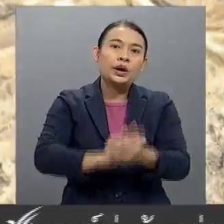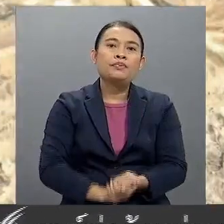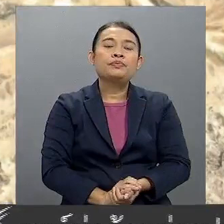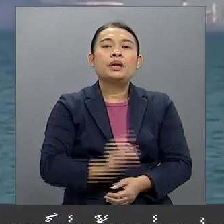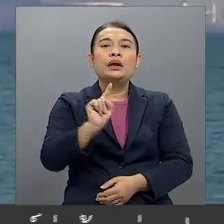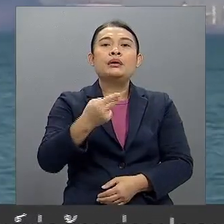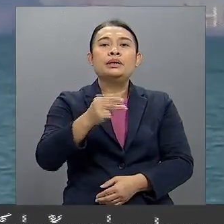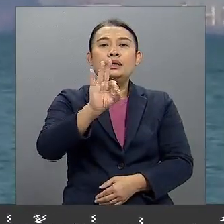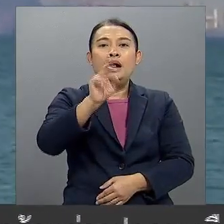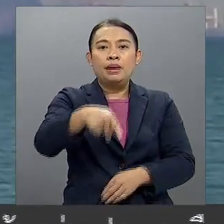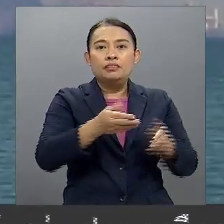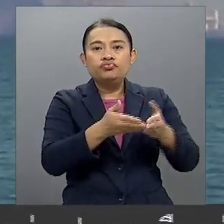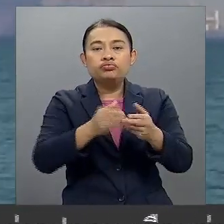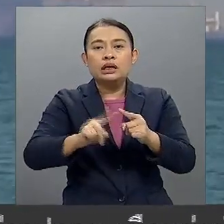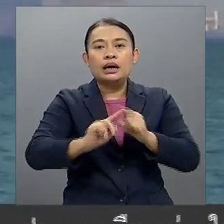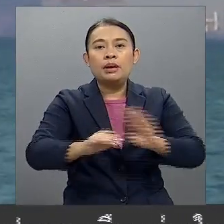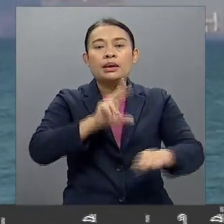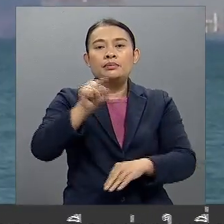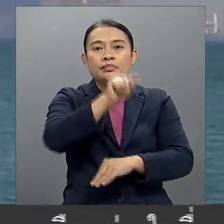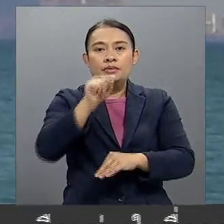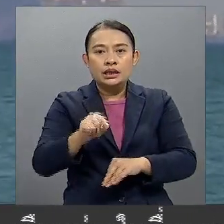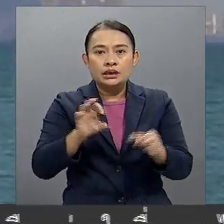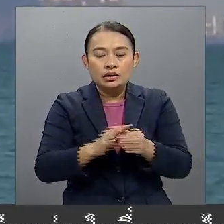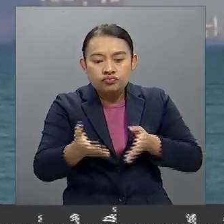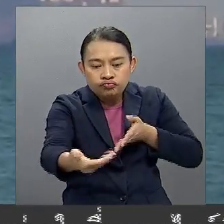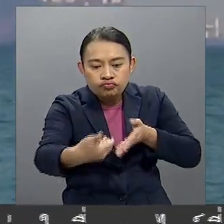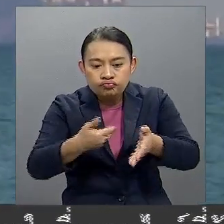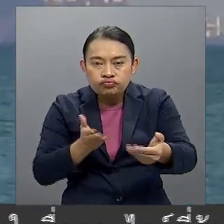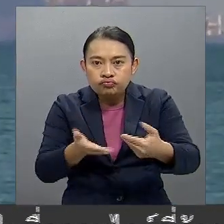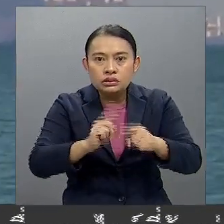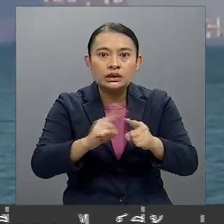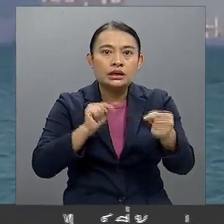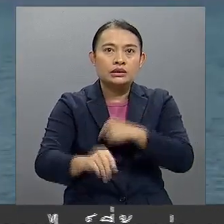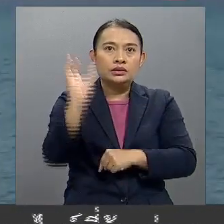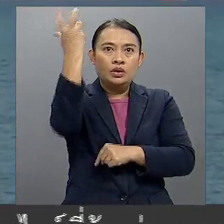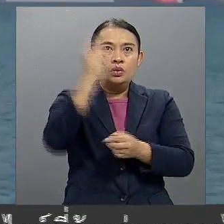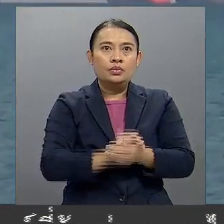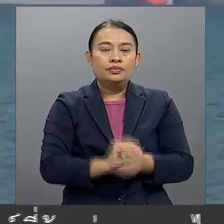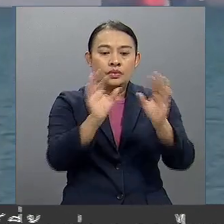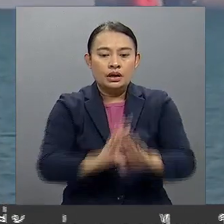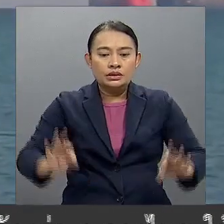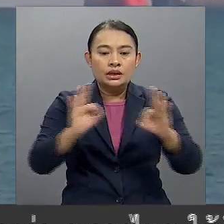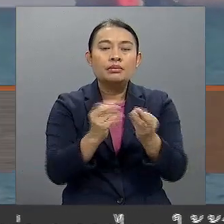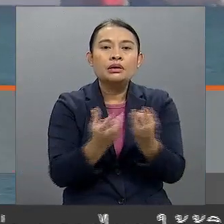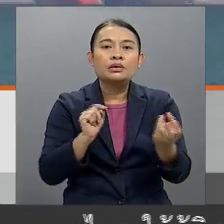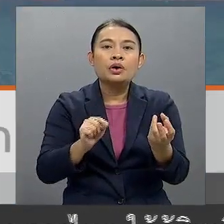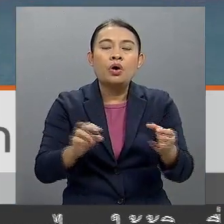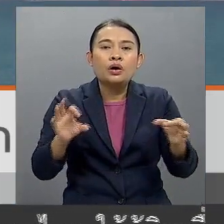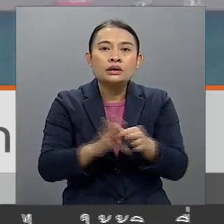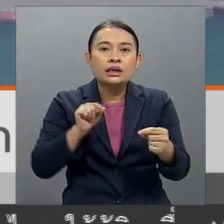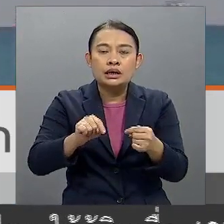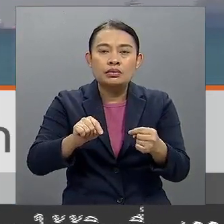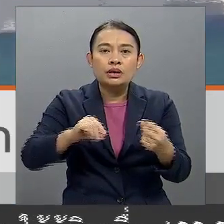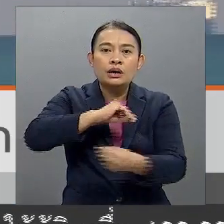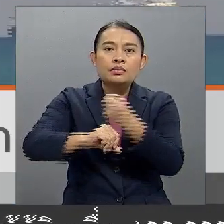1030 ของประมาณการเดินเรือทั้งโลกและสนค้าสำคัญที่มีผลต่อเศรกิจโลกอย่างนvertกมีการ